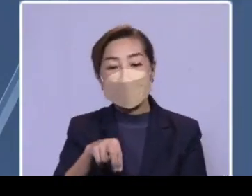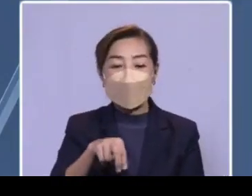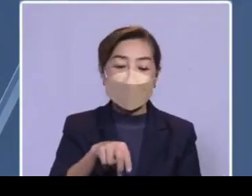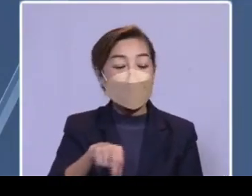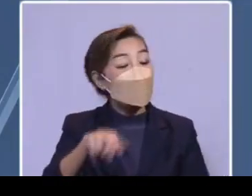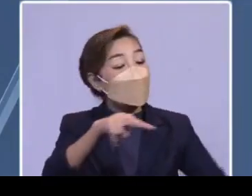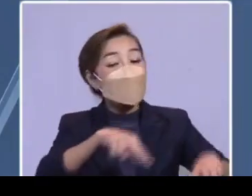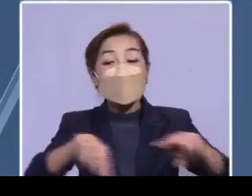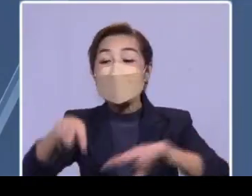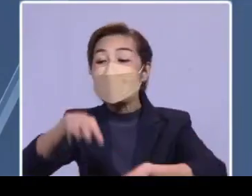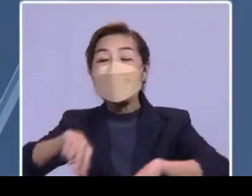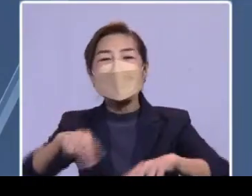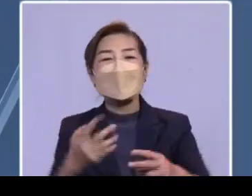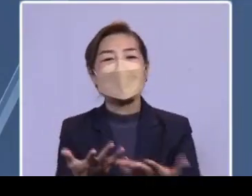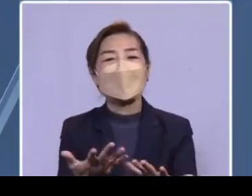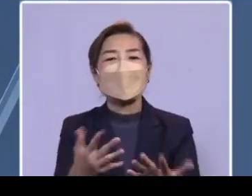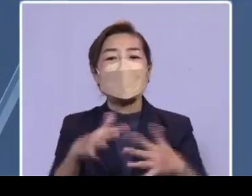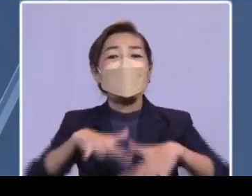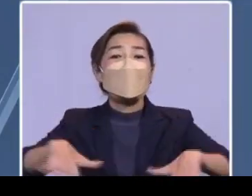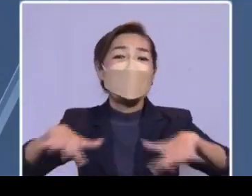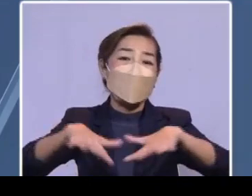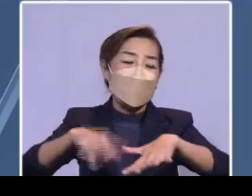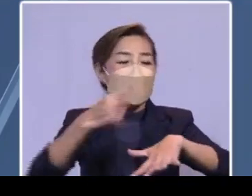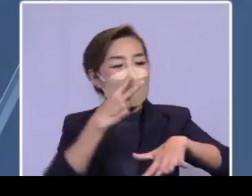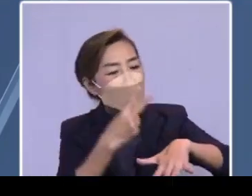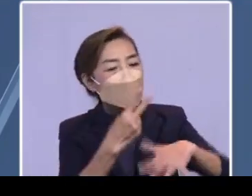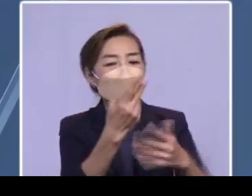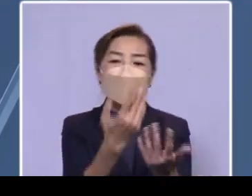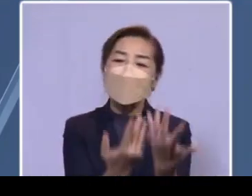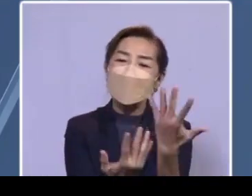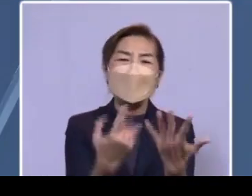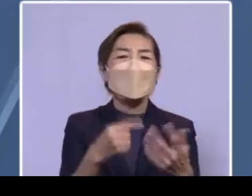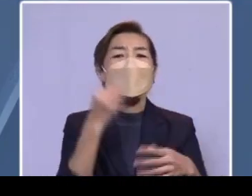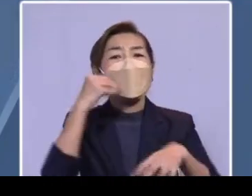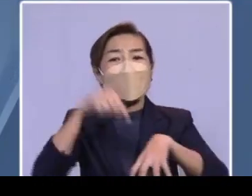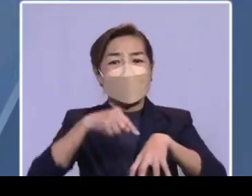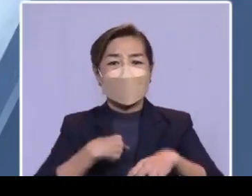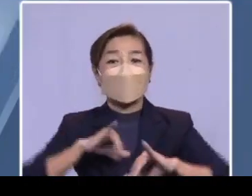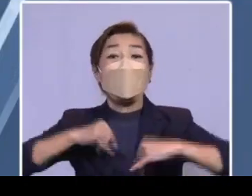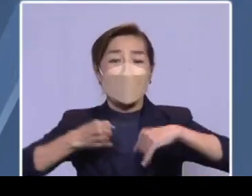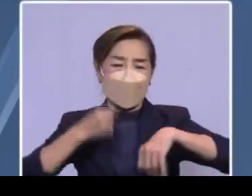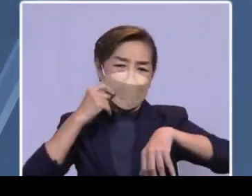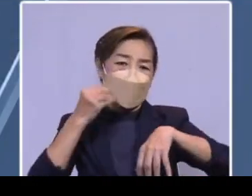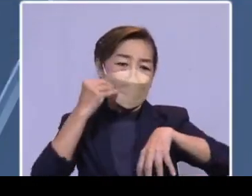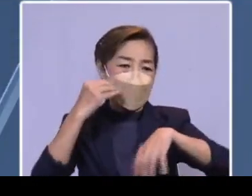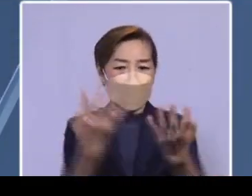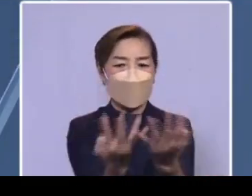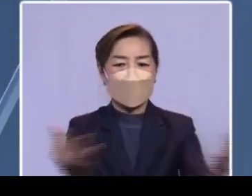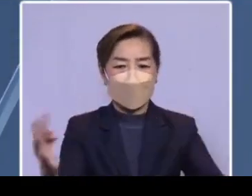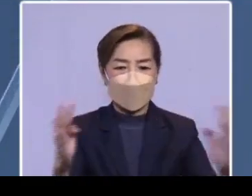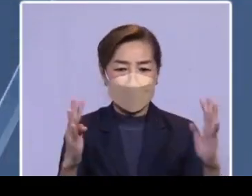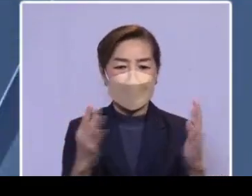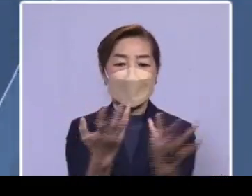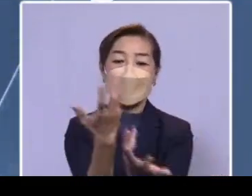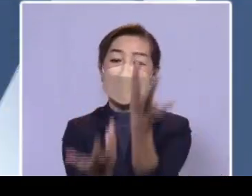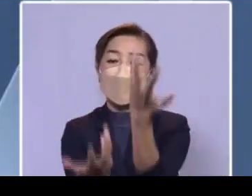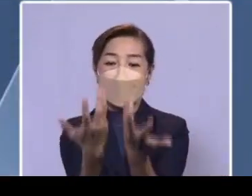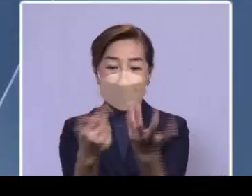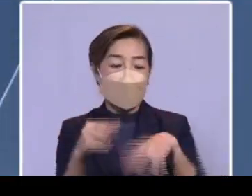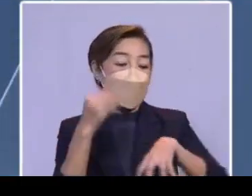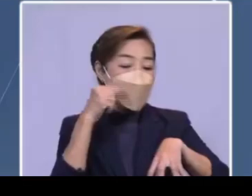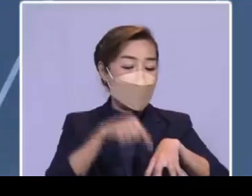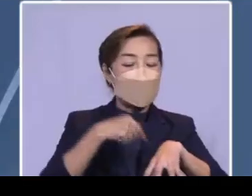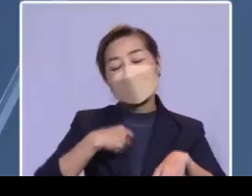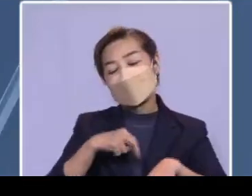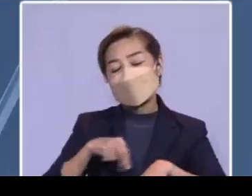พี่เค้าหลังบ้านตัวเองปกติดูสำรวจตามตามภาษาเจ้าของบ้านน่ะใกล้กับพงหญ้าครับอยู่ๆไปเจอ